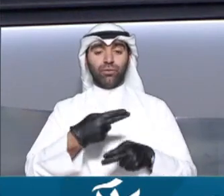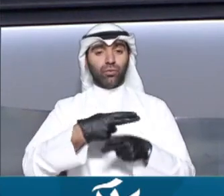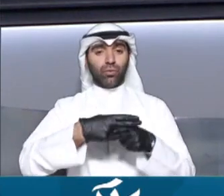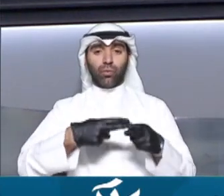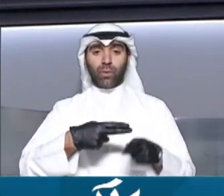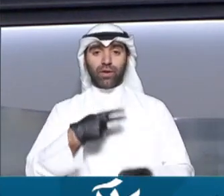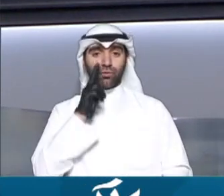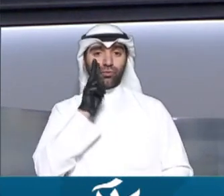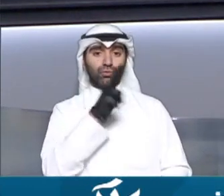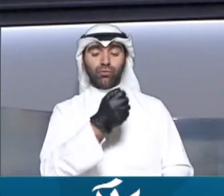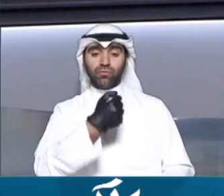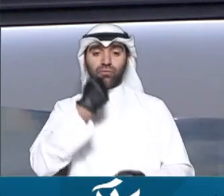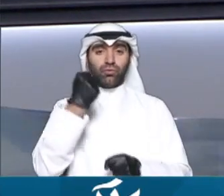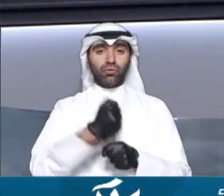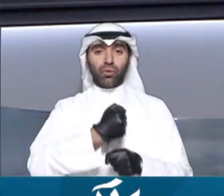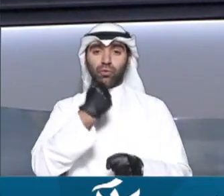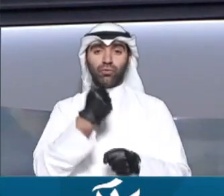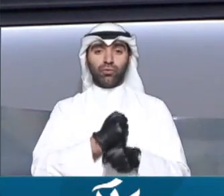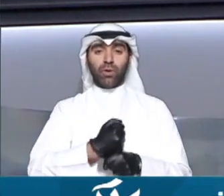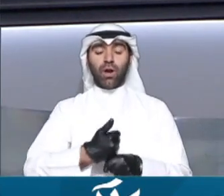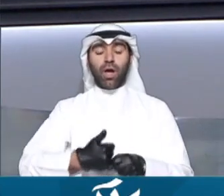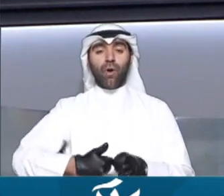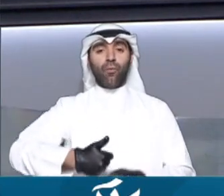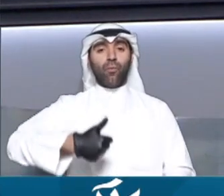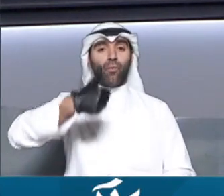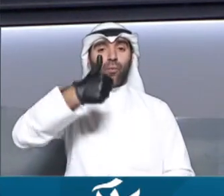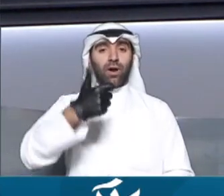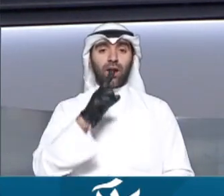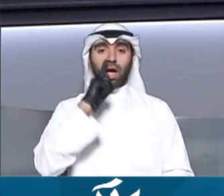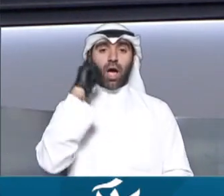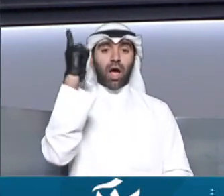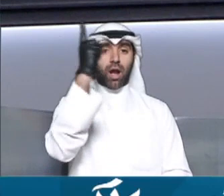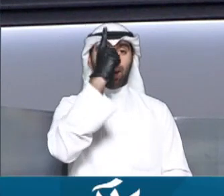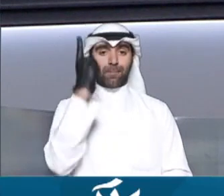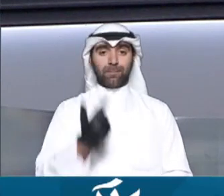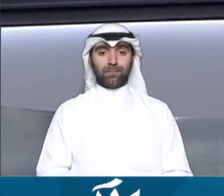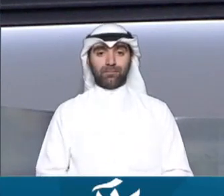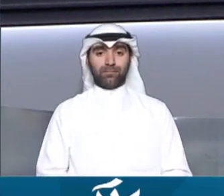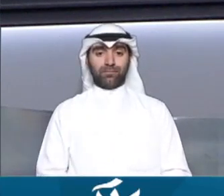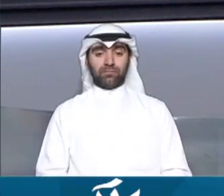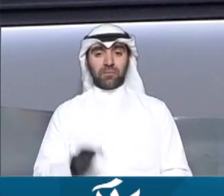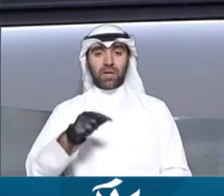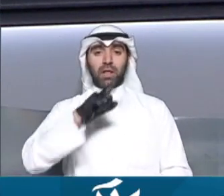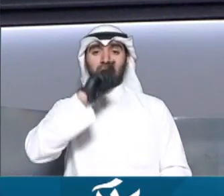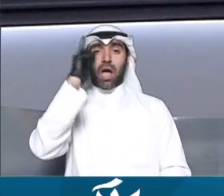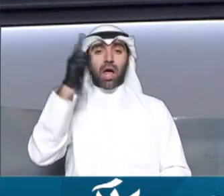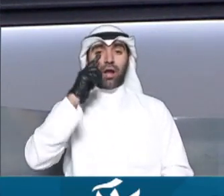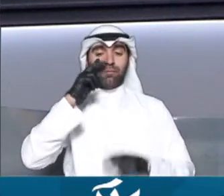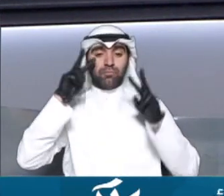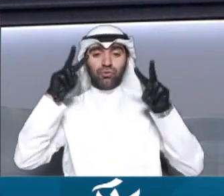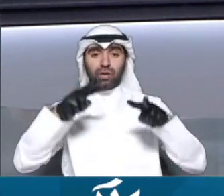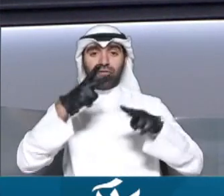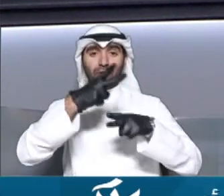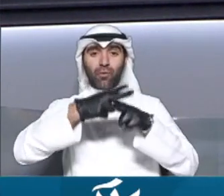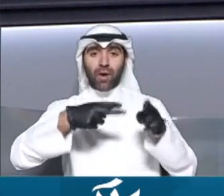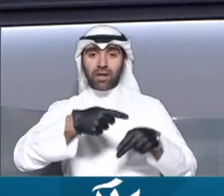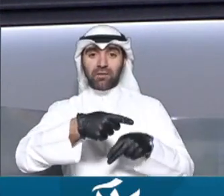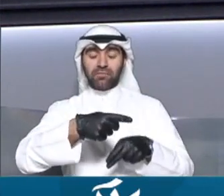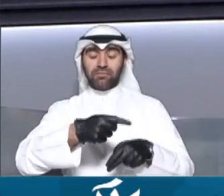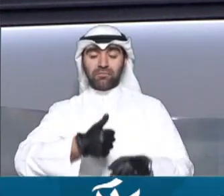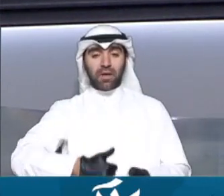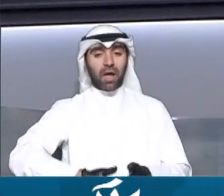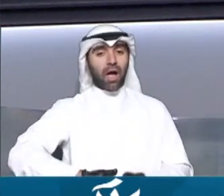هذا الوطن. الوطن لليوم العالم بأسره ينظر إليه على أنه شامخ كالسماء،